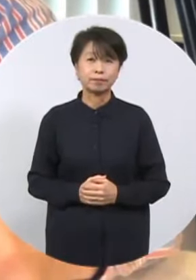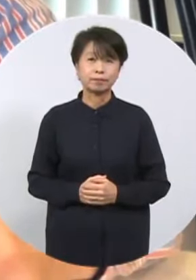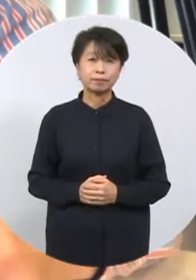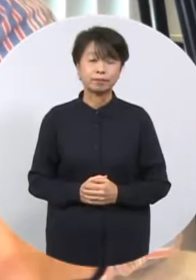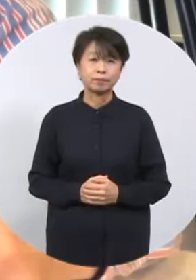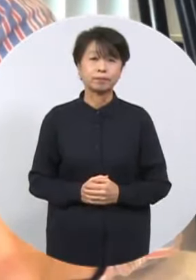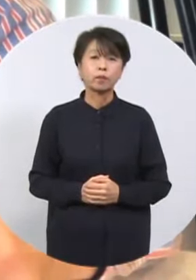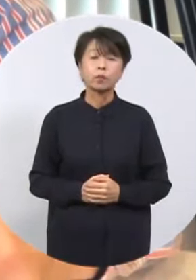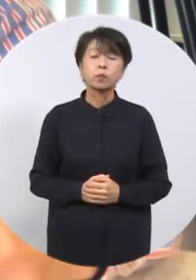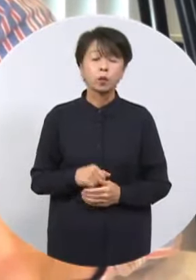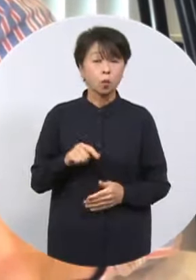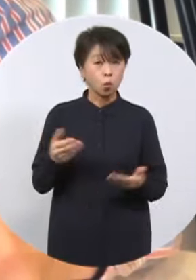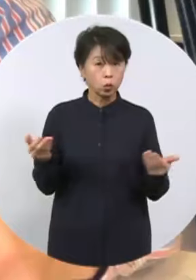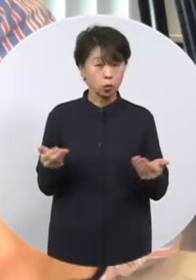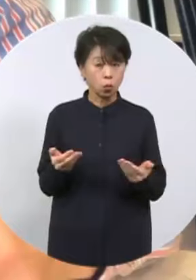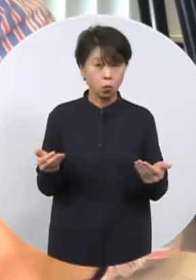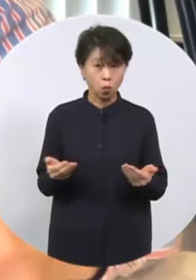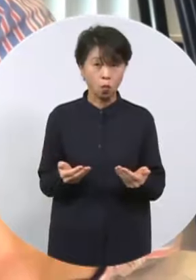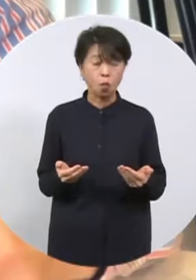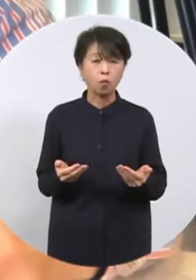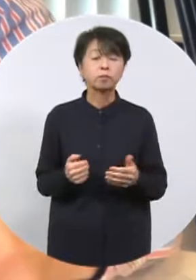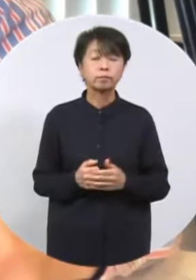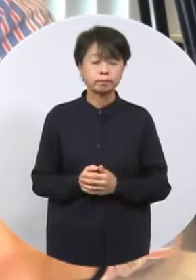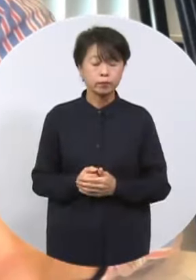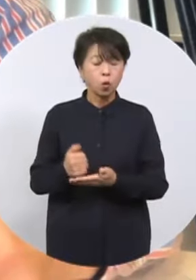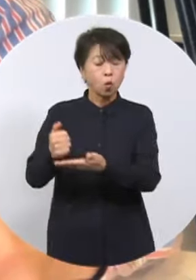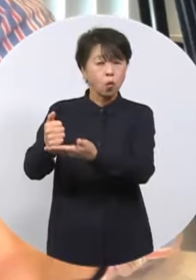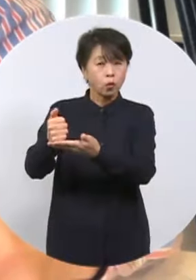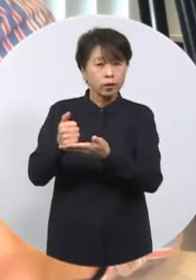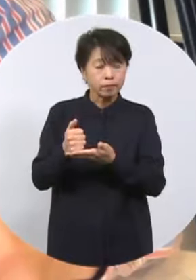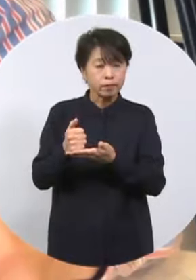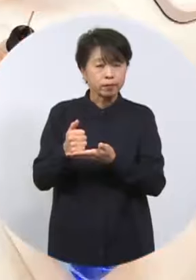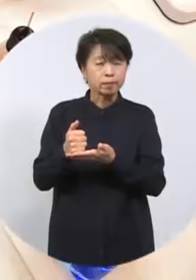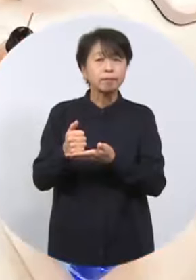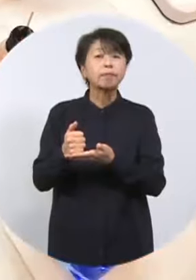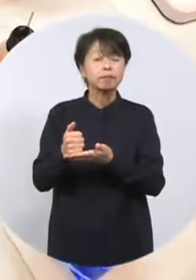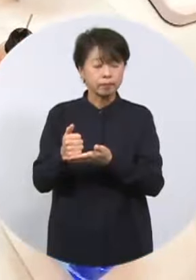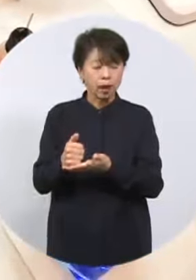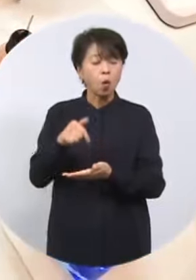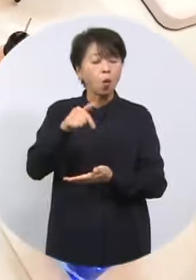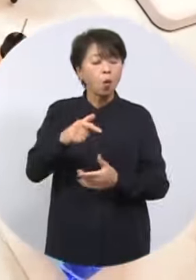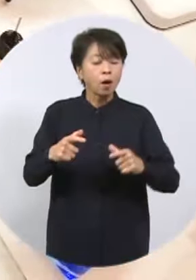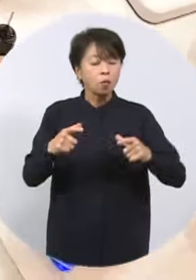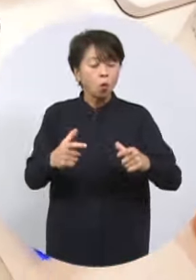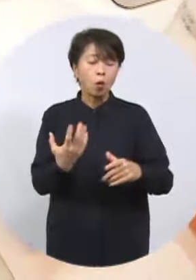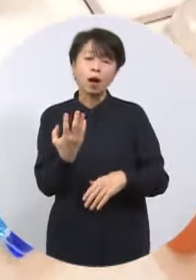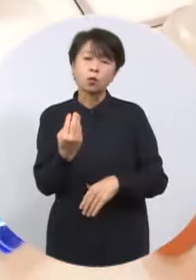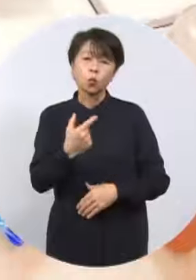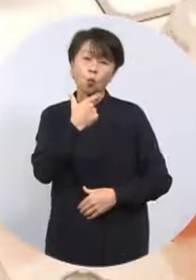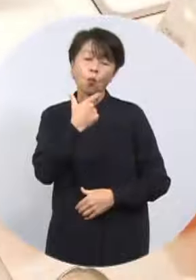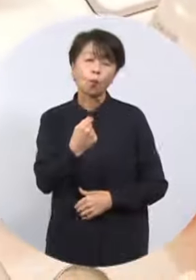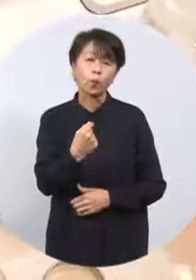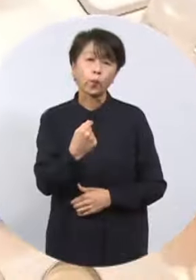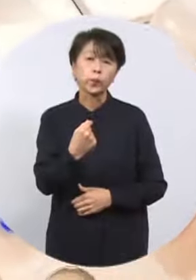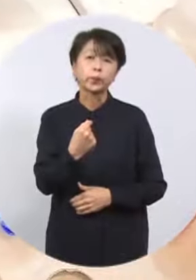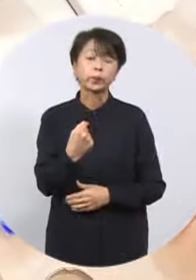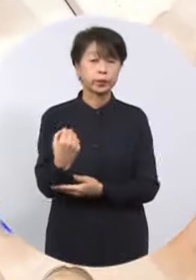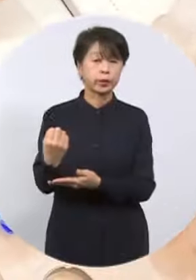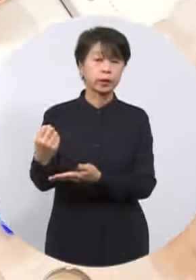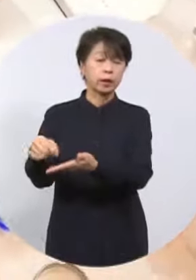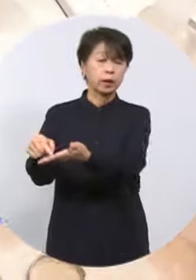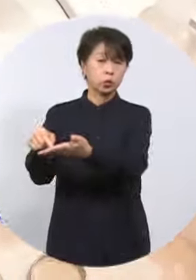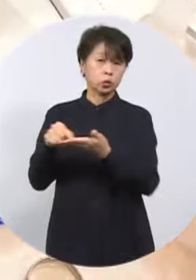こういう仕事っていうのは、 はい、 お客さんからいくつ書いてほしい、いくつ欲しい